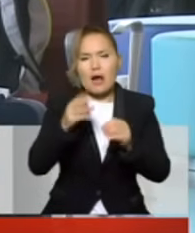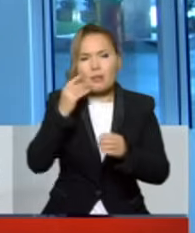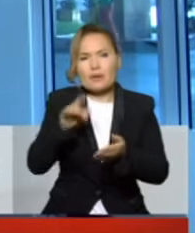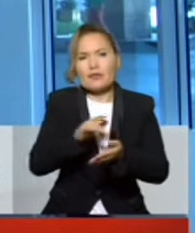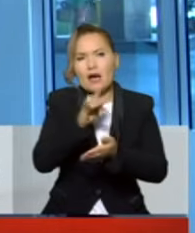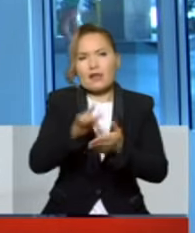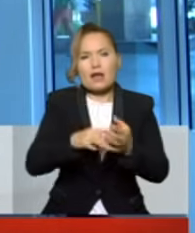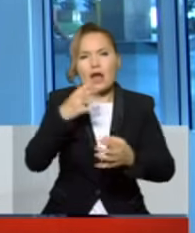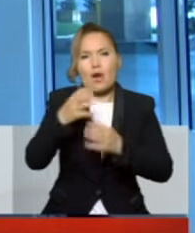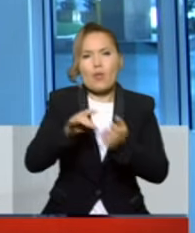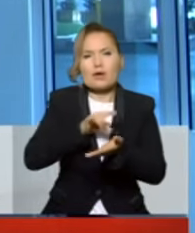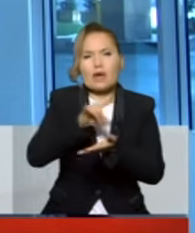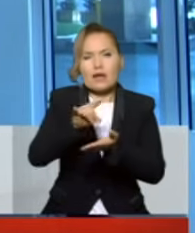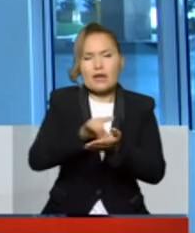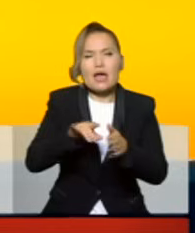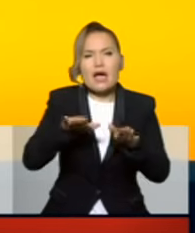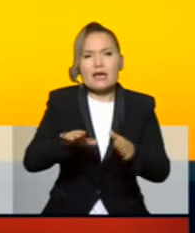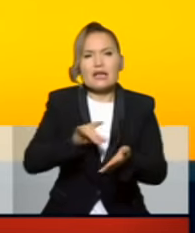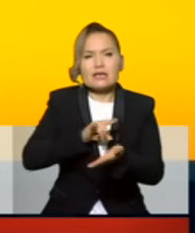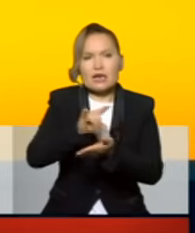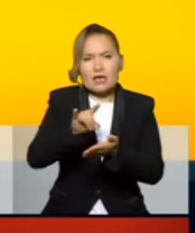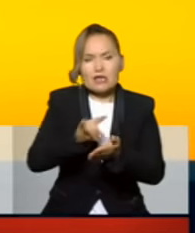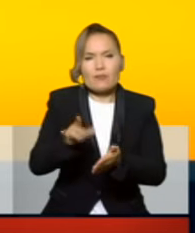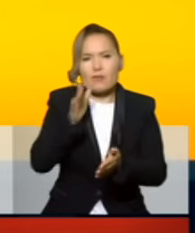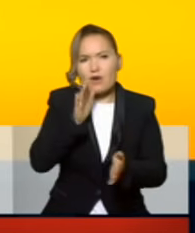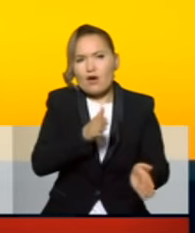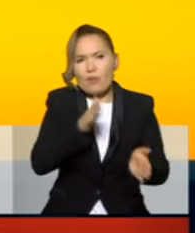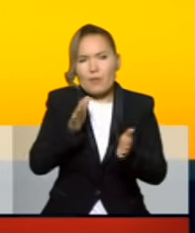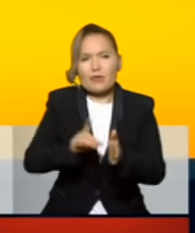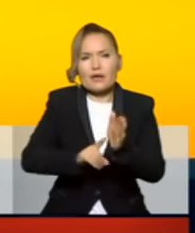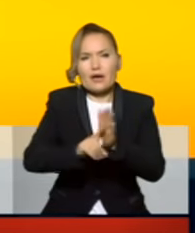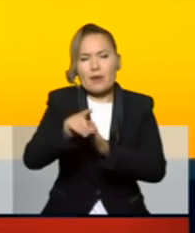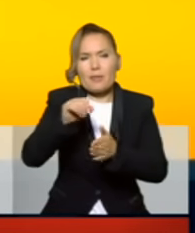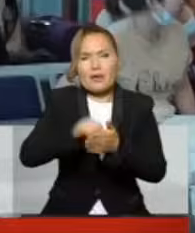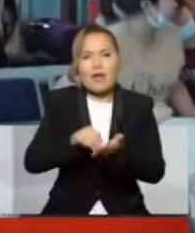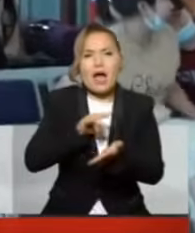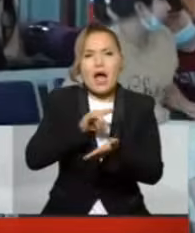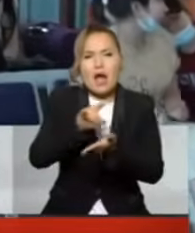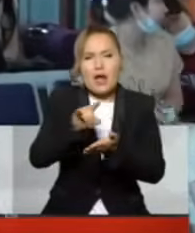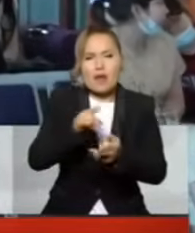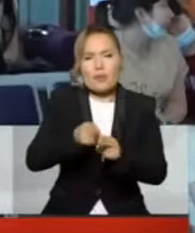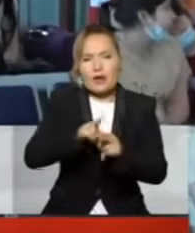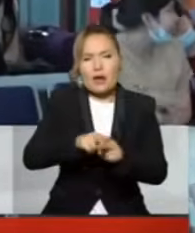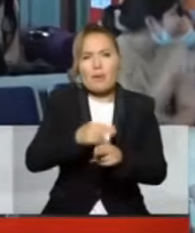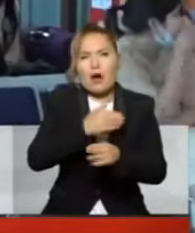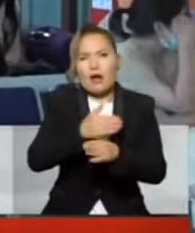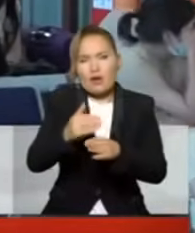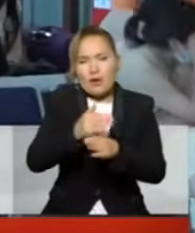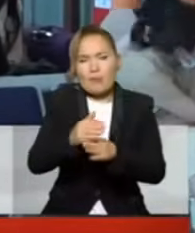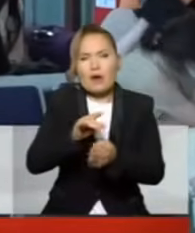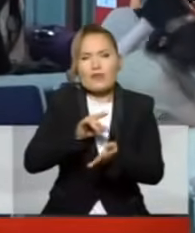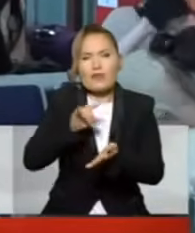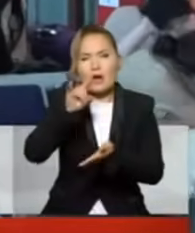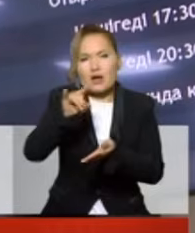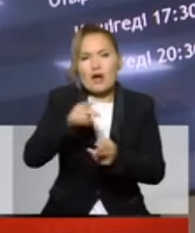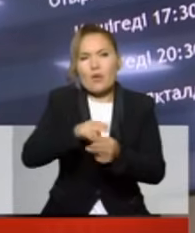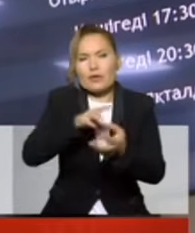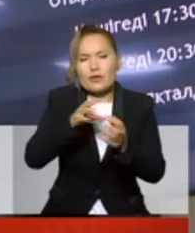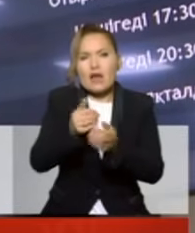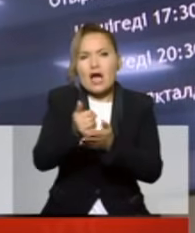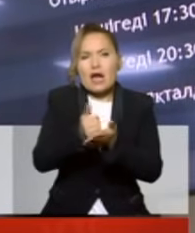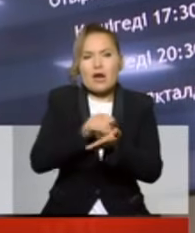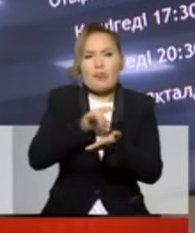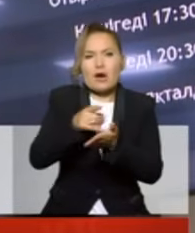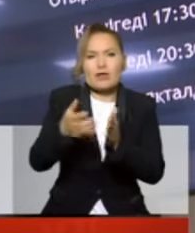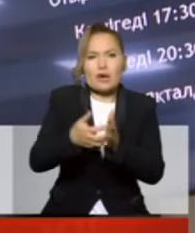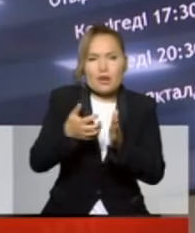бері Алматы халықаралық әуежайында да рейстер кешіп жатыр. Оған себеп әуе кемелерінің кеш келуі, резервтік ұшақтардың